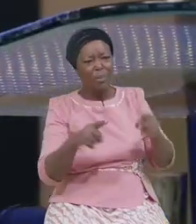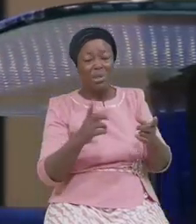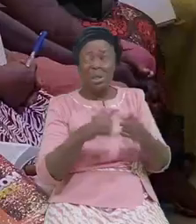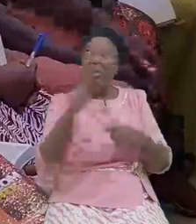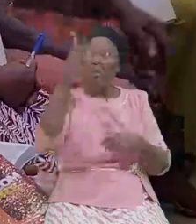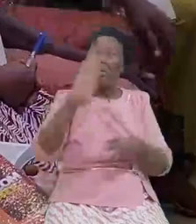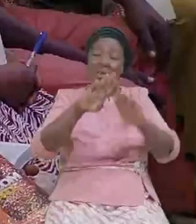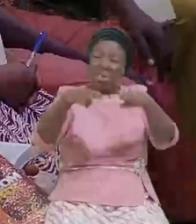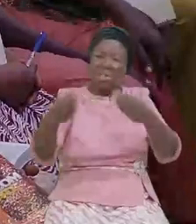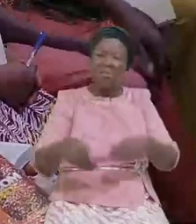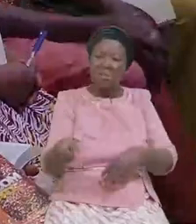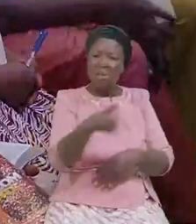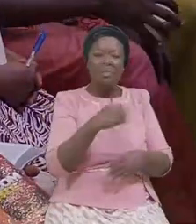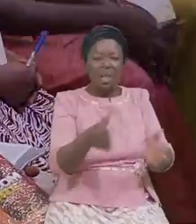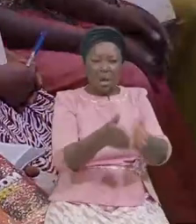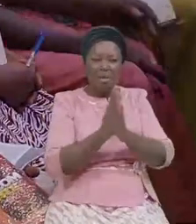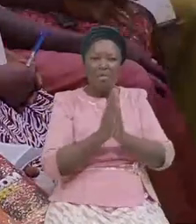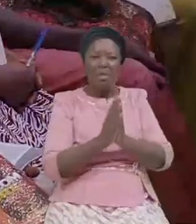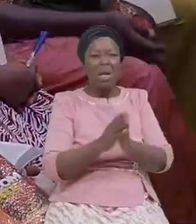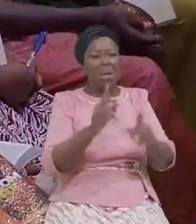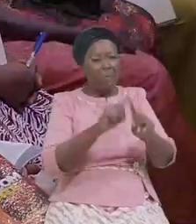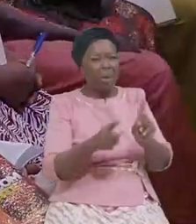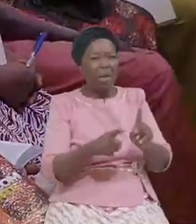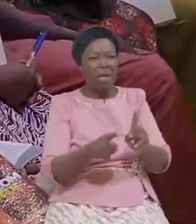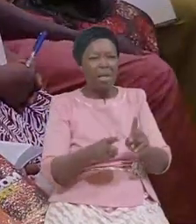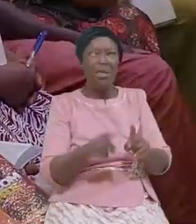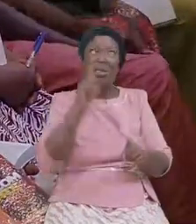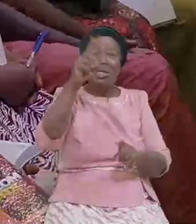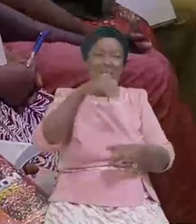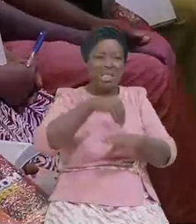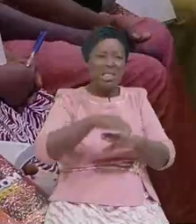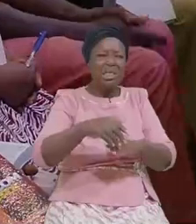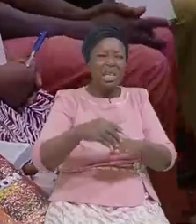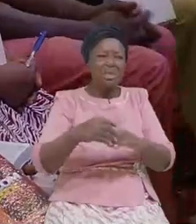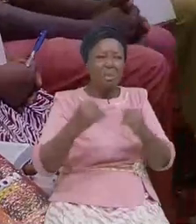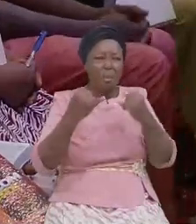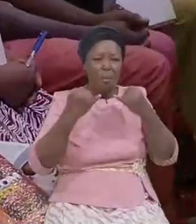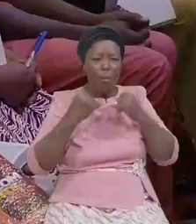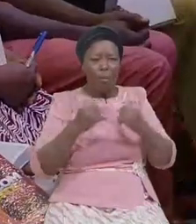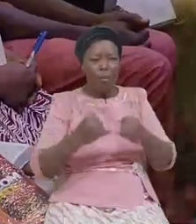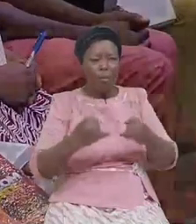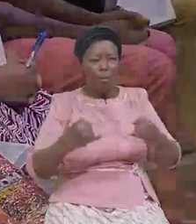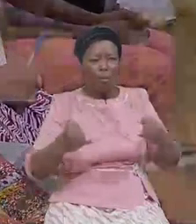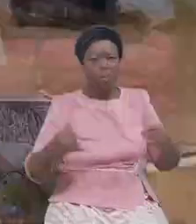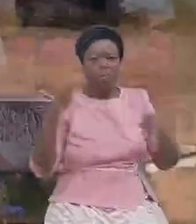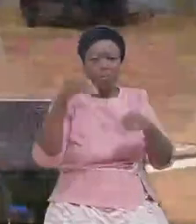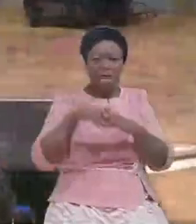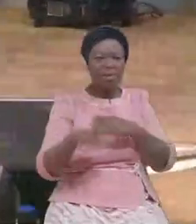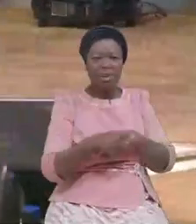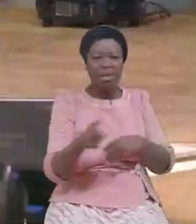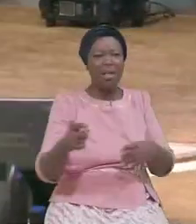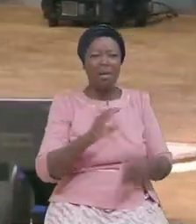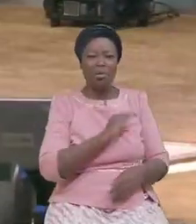ont demandé. Mais, puis, il envoya le dépérissement dans leur corps. Voyez-vous